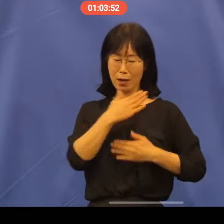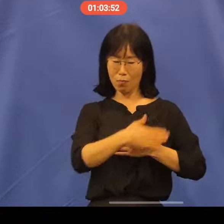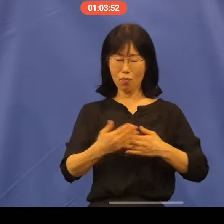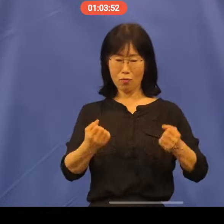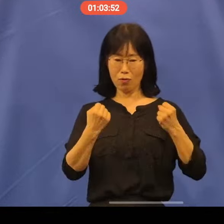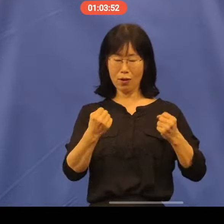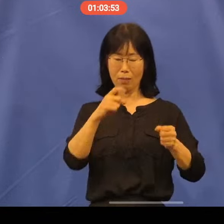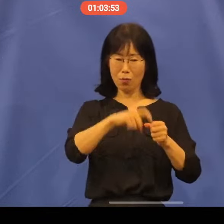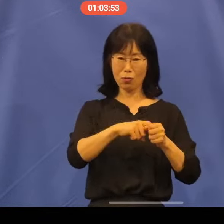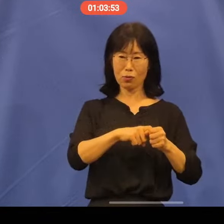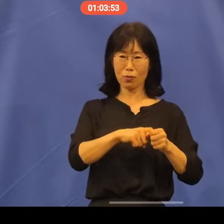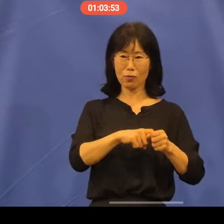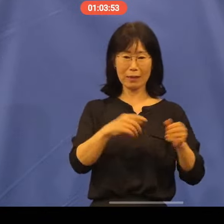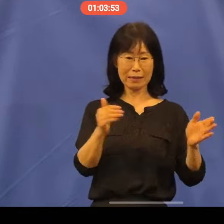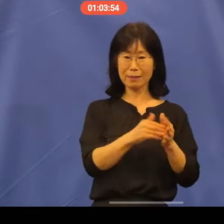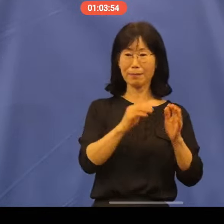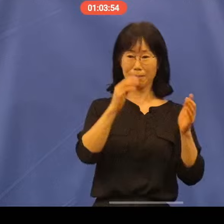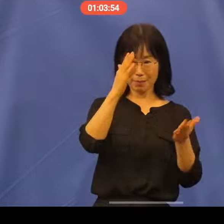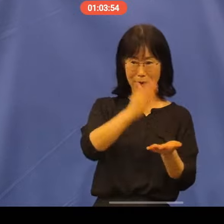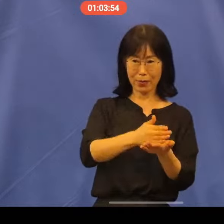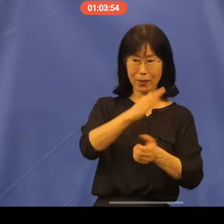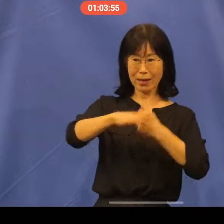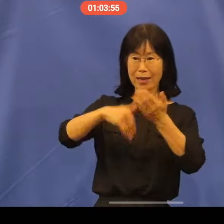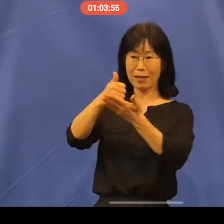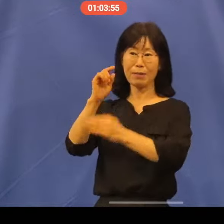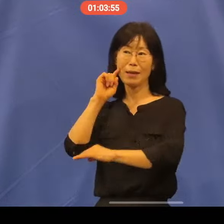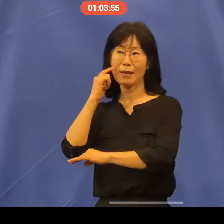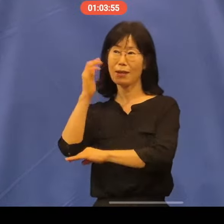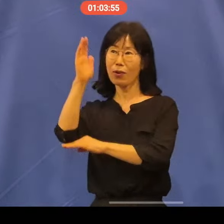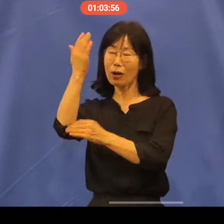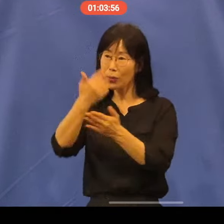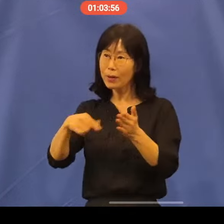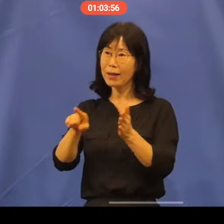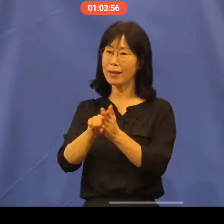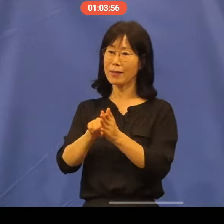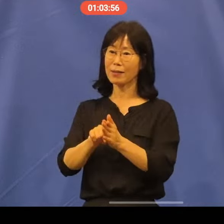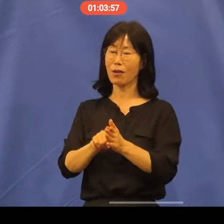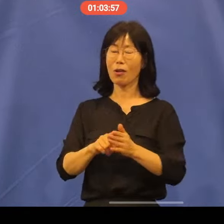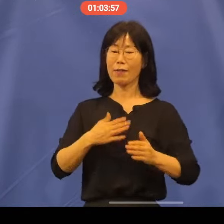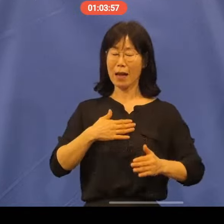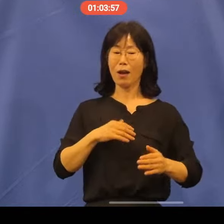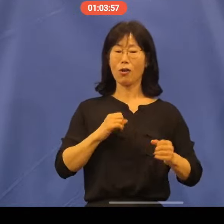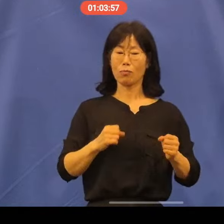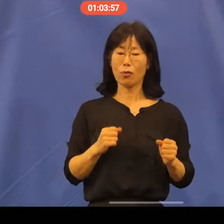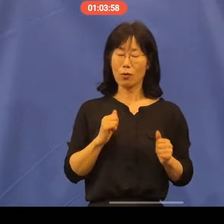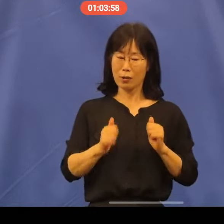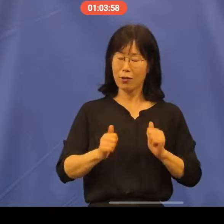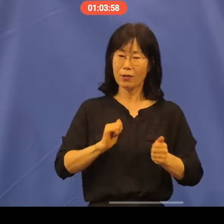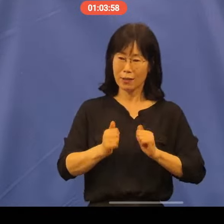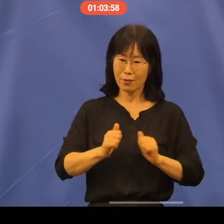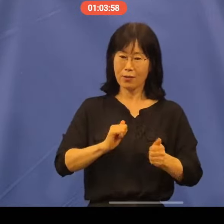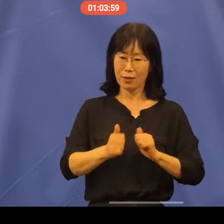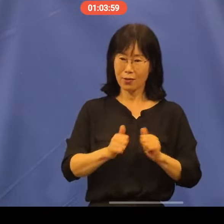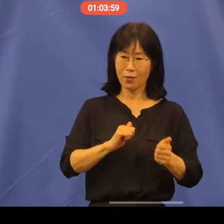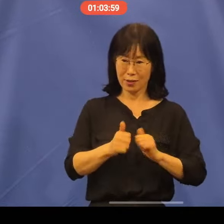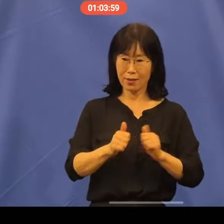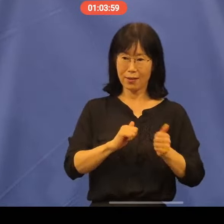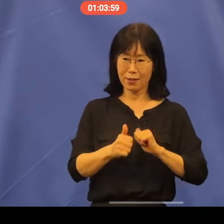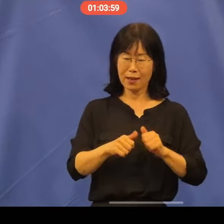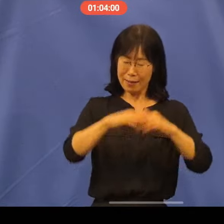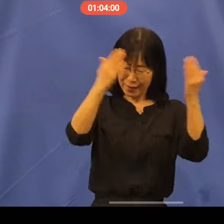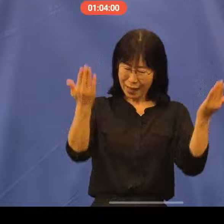그럴 수도 많아요. 러닝을 하더라도 내가 왜 러닝을 해요? 하나님의 영광을 위하여.